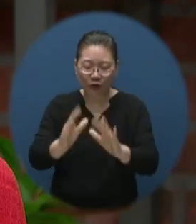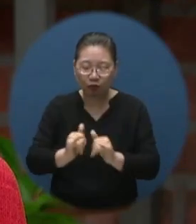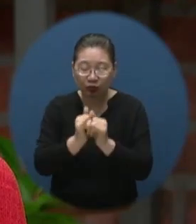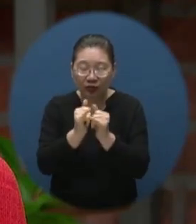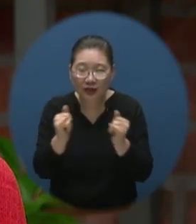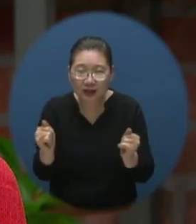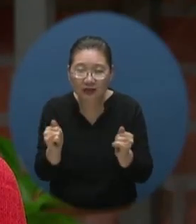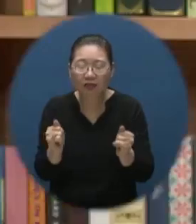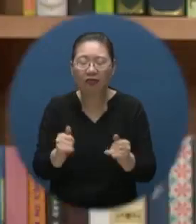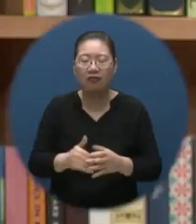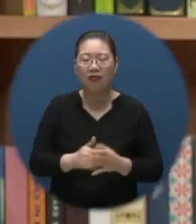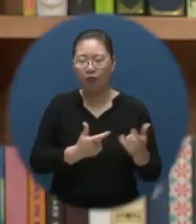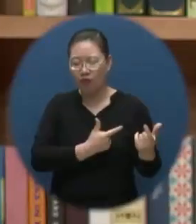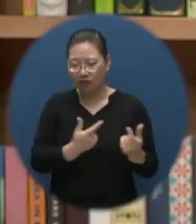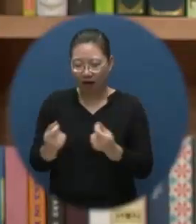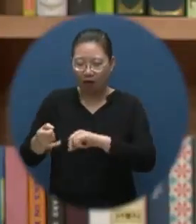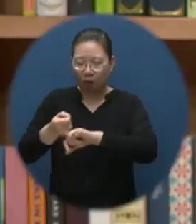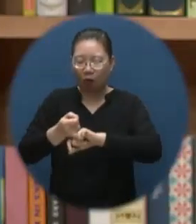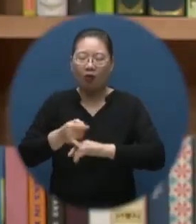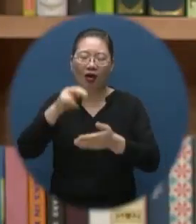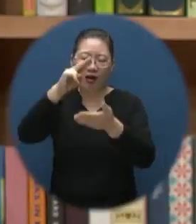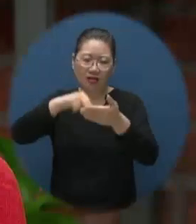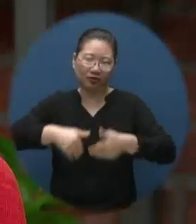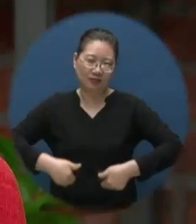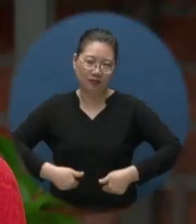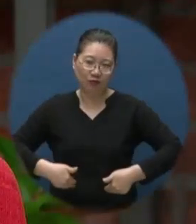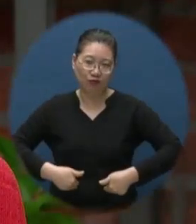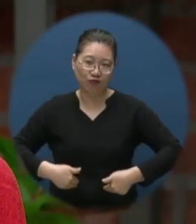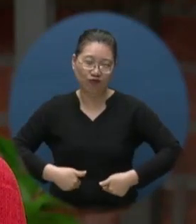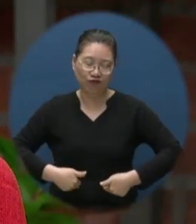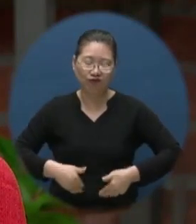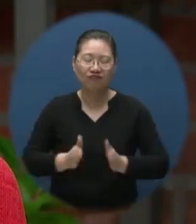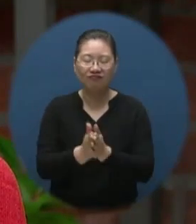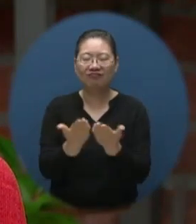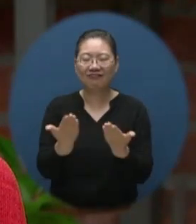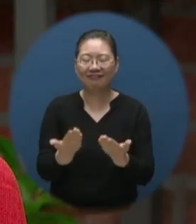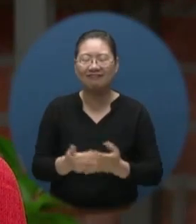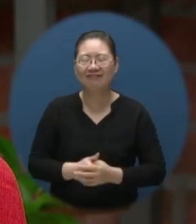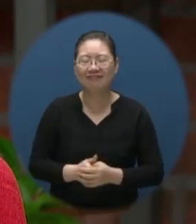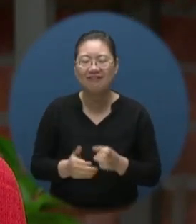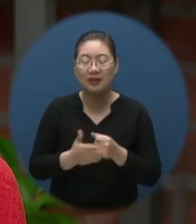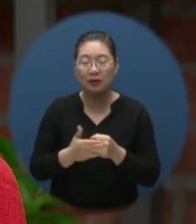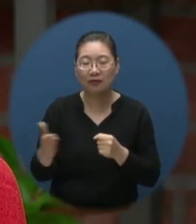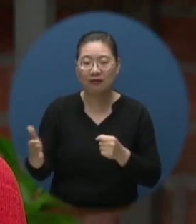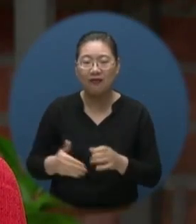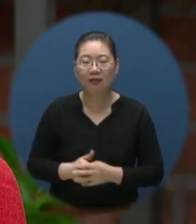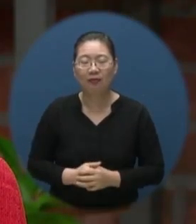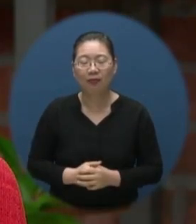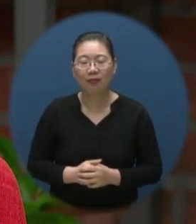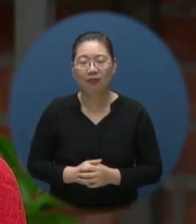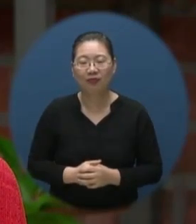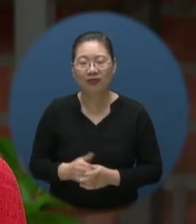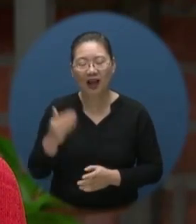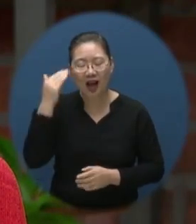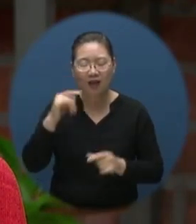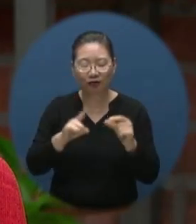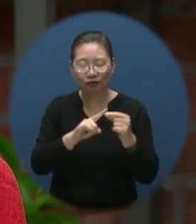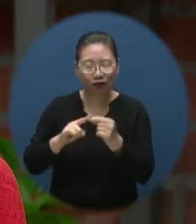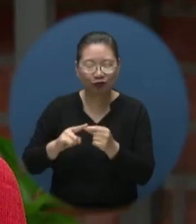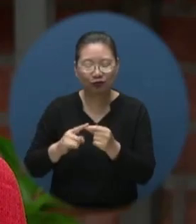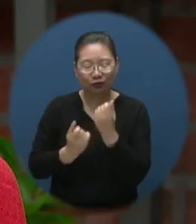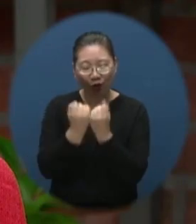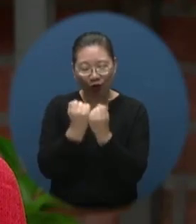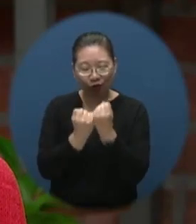다 뭐 이렇게 필독서겠죠. 예, 그런 책이에요. 예. 그래서 그걸 번역을 해달라